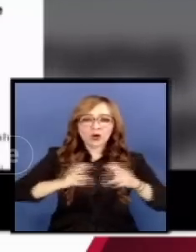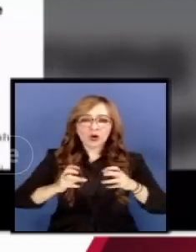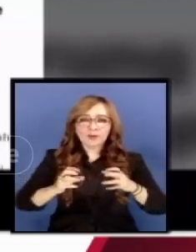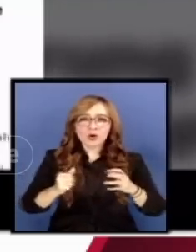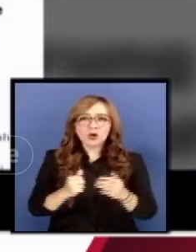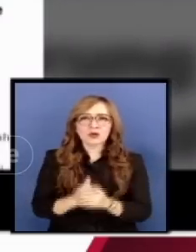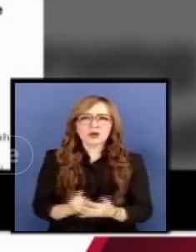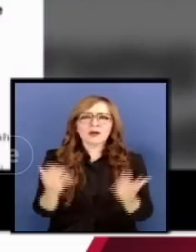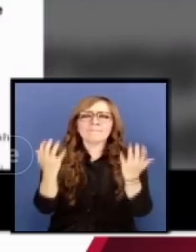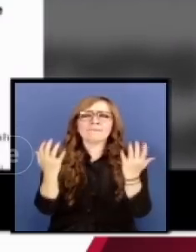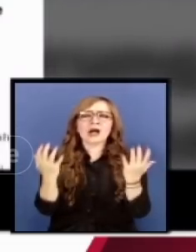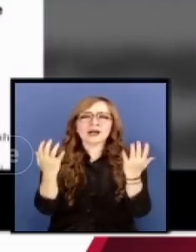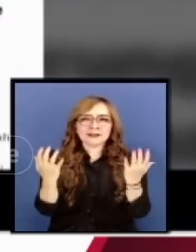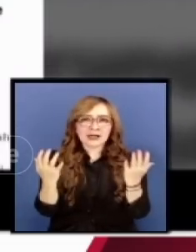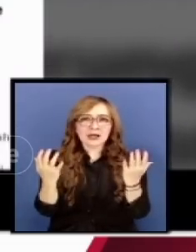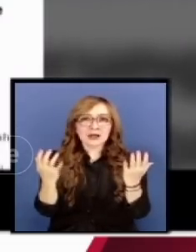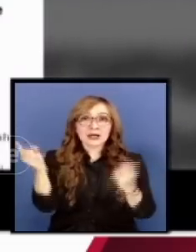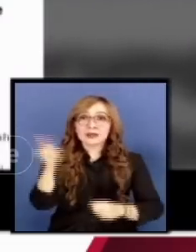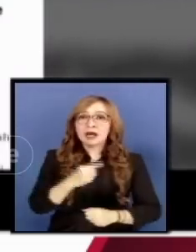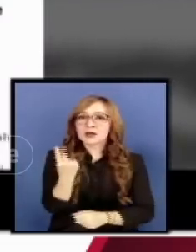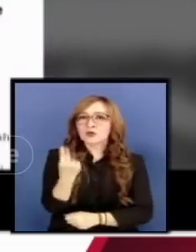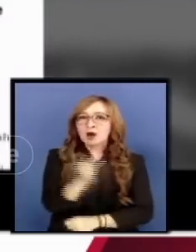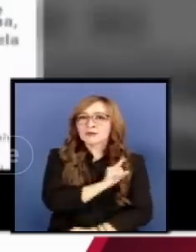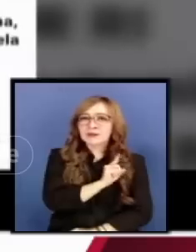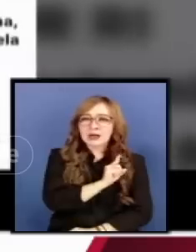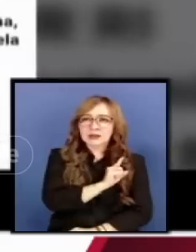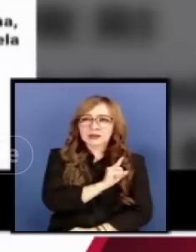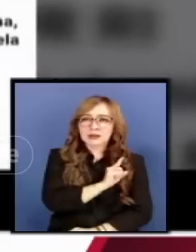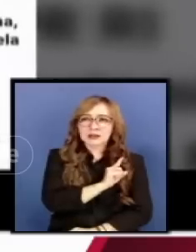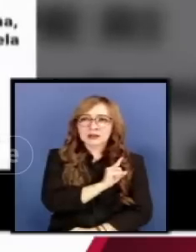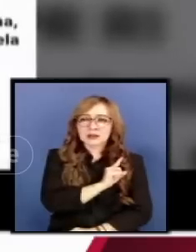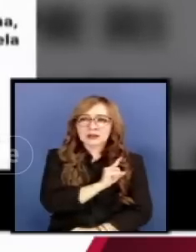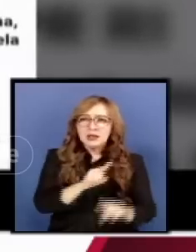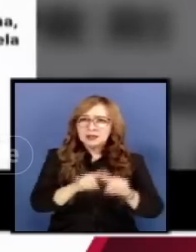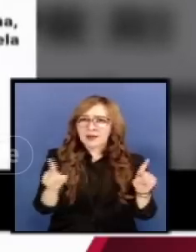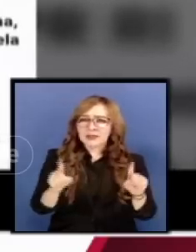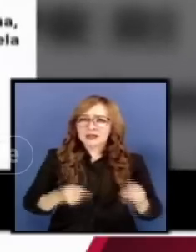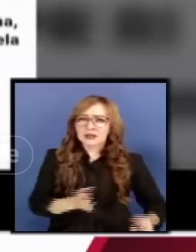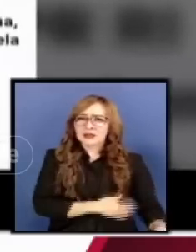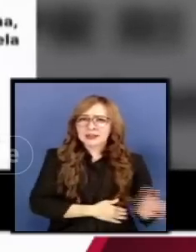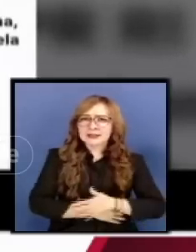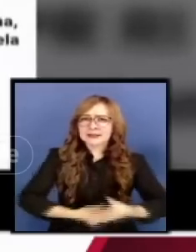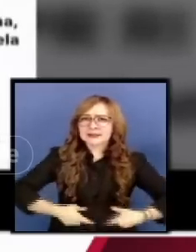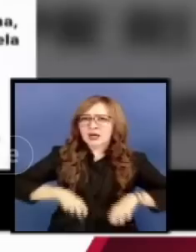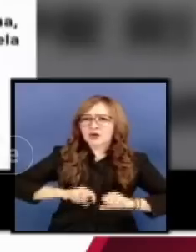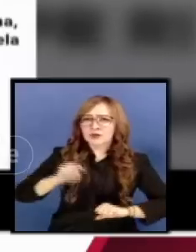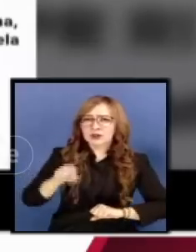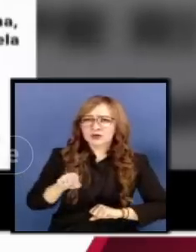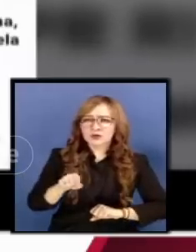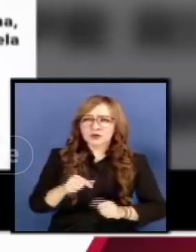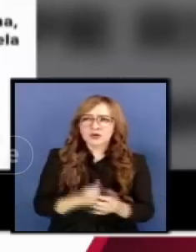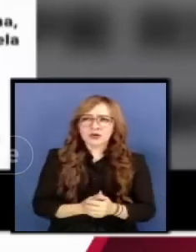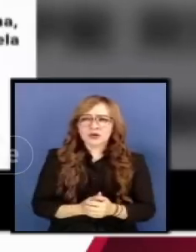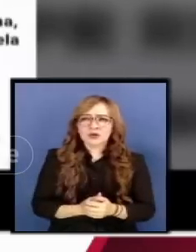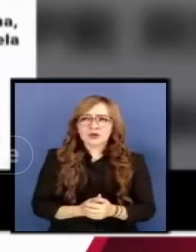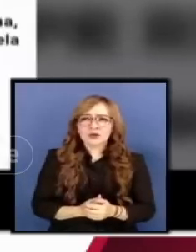Pemalang dan Kabupaten Pekalongan. Itu dari uang saya. Tapi dari sarung itu waktu itu periode kemarin memang dikirim Pertamina